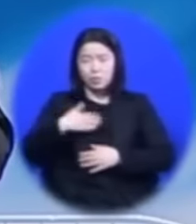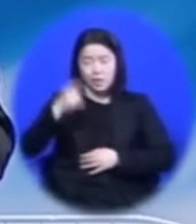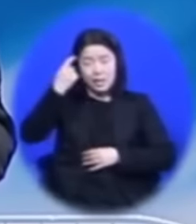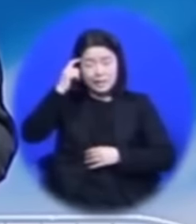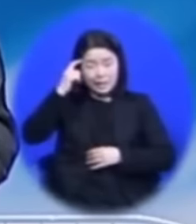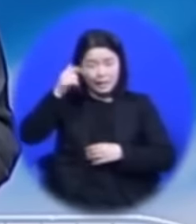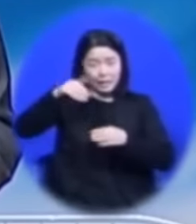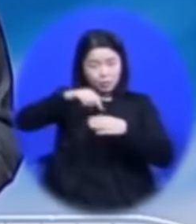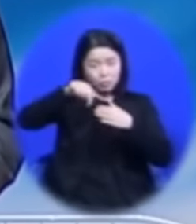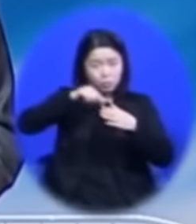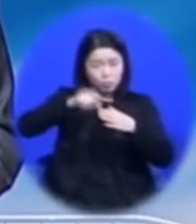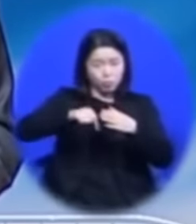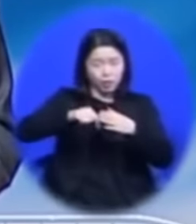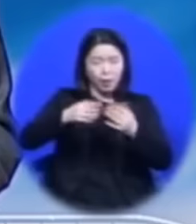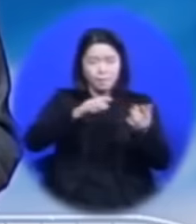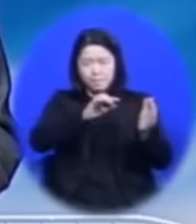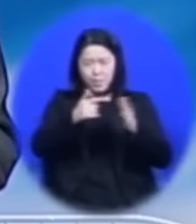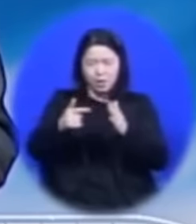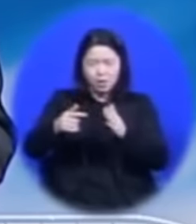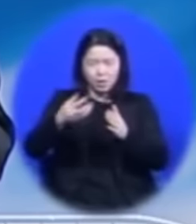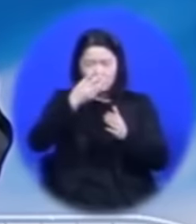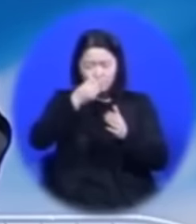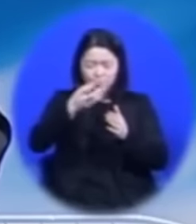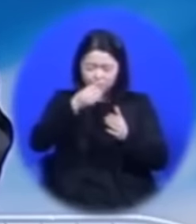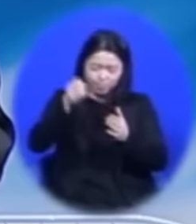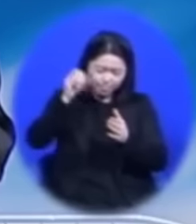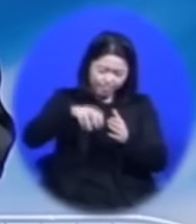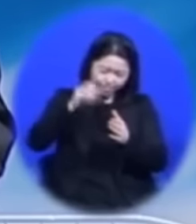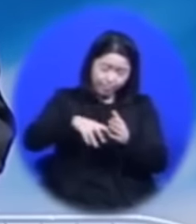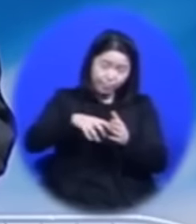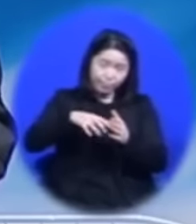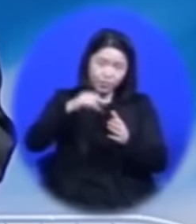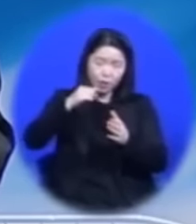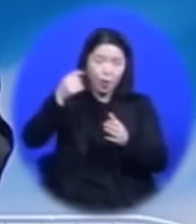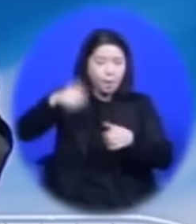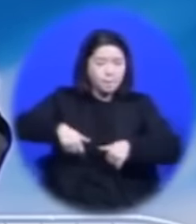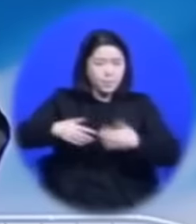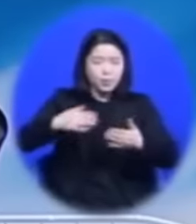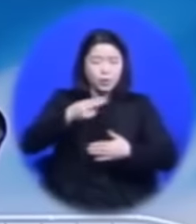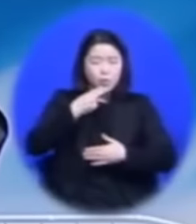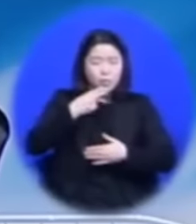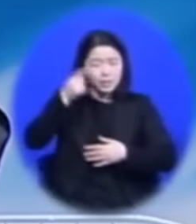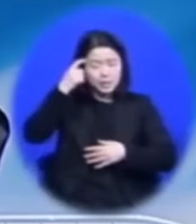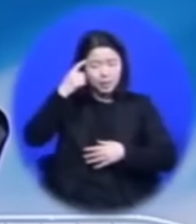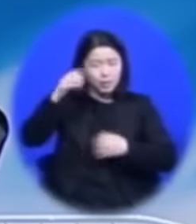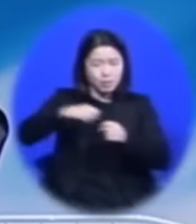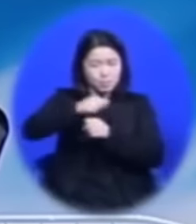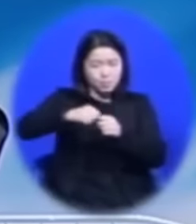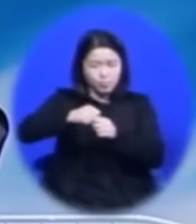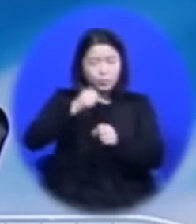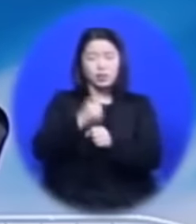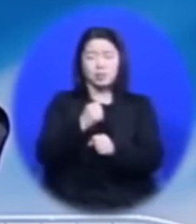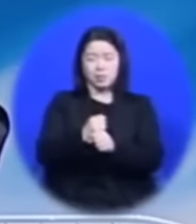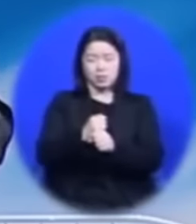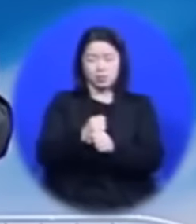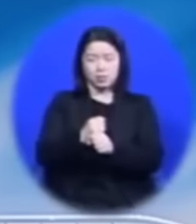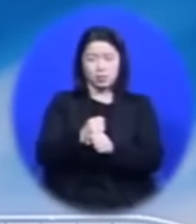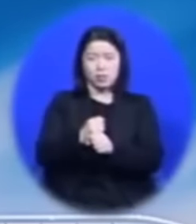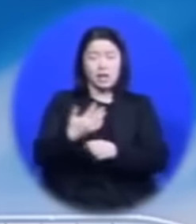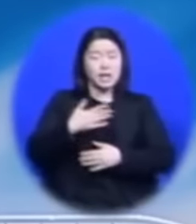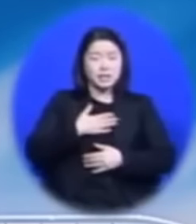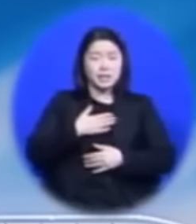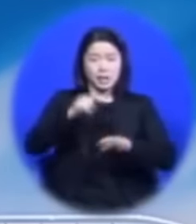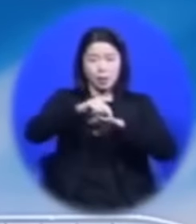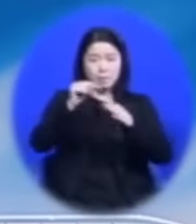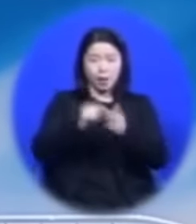생각 속에 온갖 쓰레기 더러운 것을 다 집어넣고 쓸데없는 생각에 묶이게 만듭니다. 제가